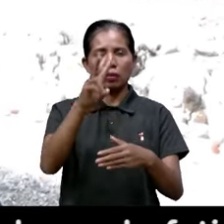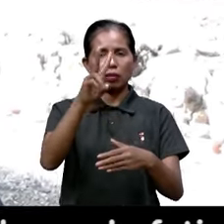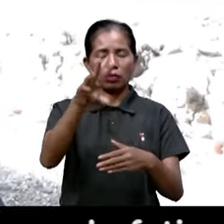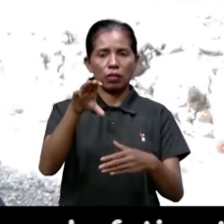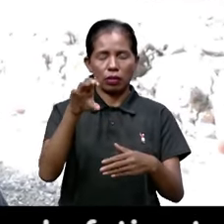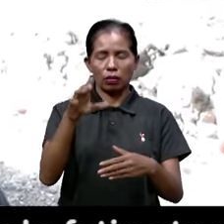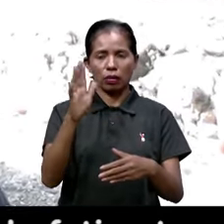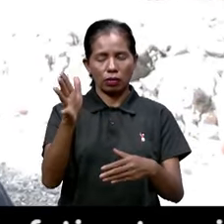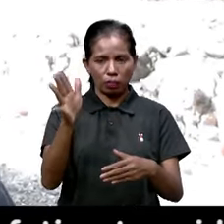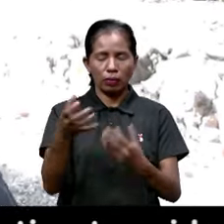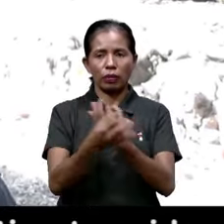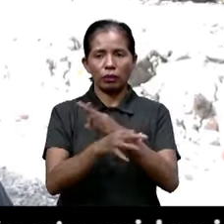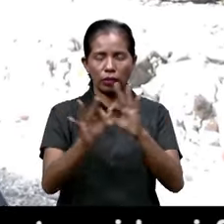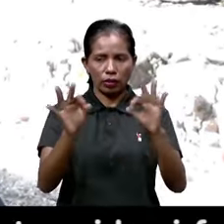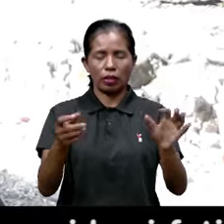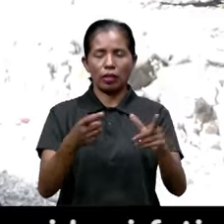250. Ho tu tia ida ne,